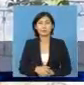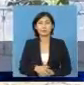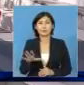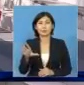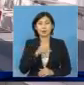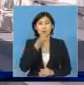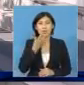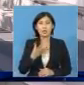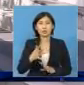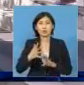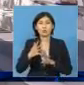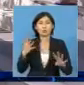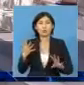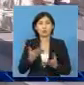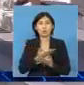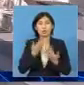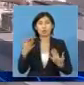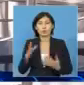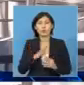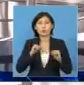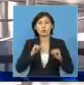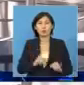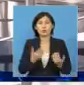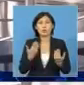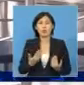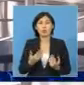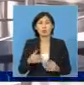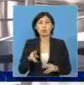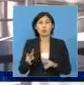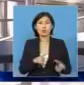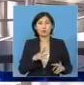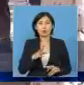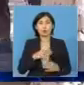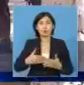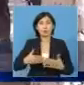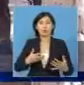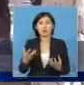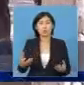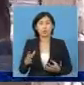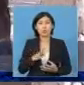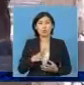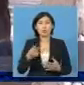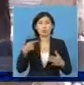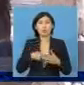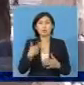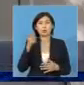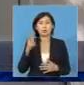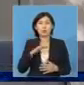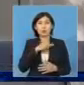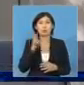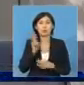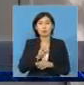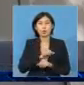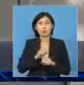бәрі. Ұзын сонар кезек болмаса да сақтық шаралары әлі де қатаң бақылауда. Ара қашықтықты сақтап, ішке үш адамнан артық